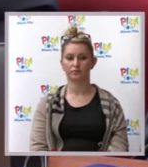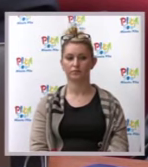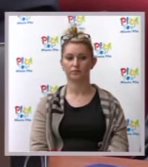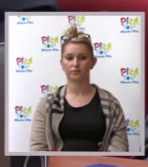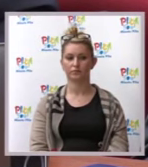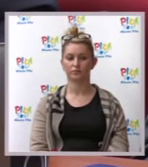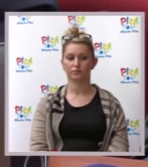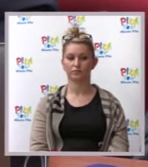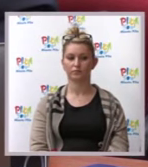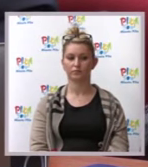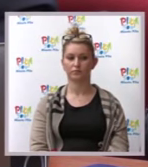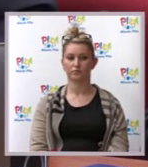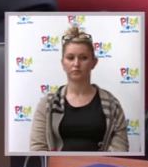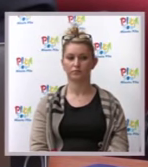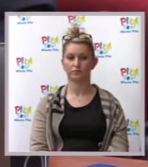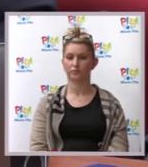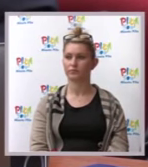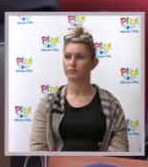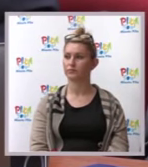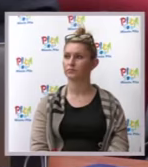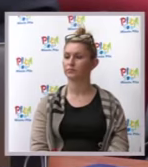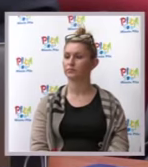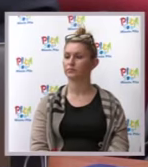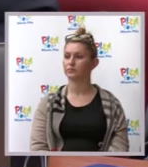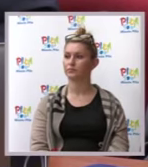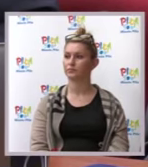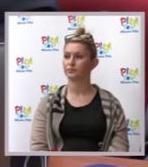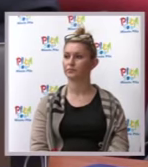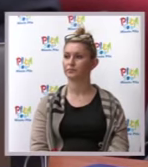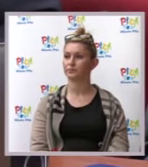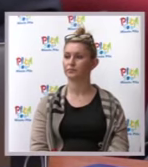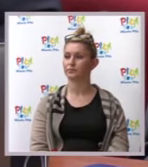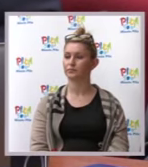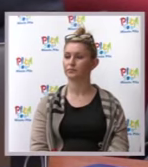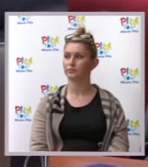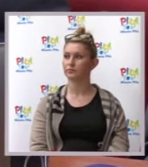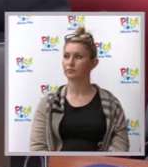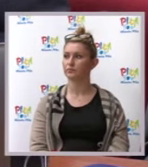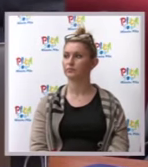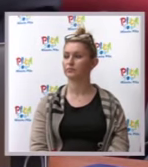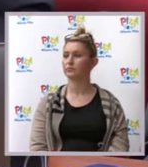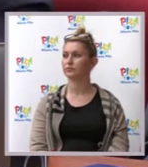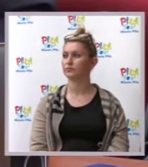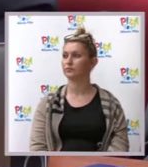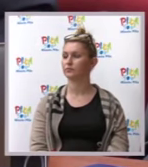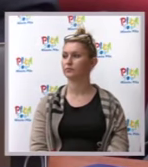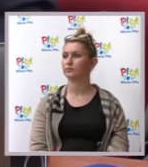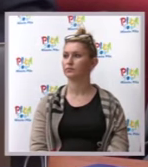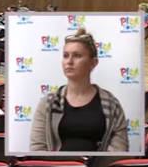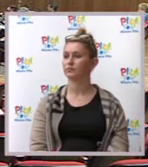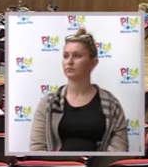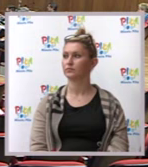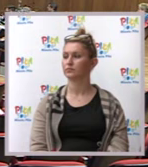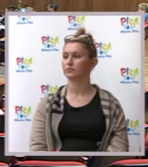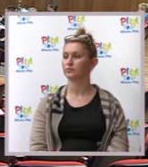uwagę na to, żeby podlinkować jeszcze w jednym miejscu. Dziękuję bardzo. Pan